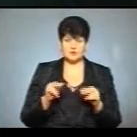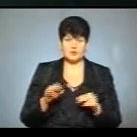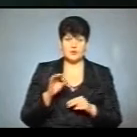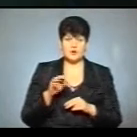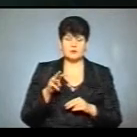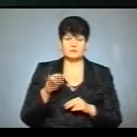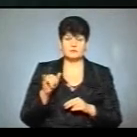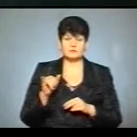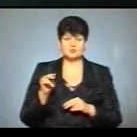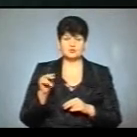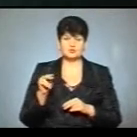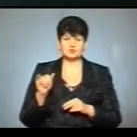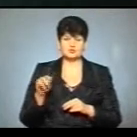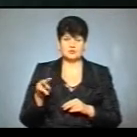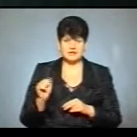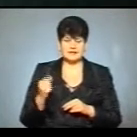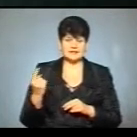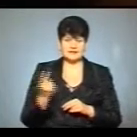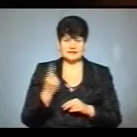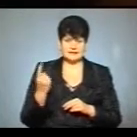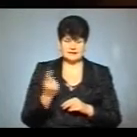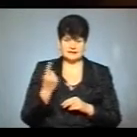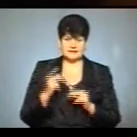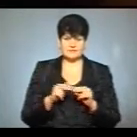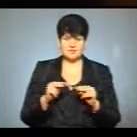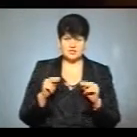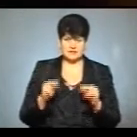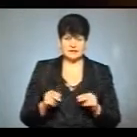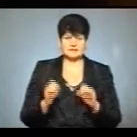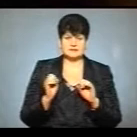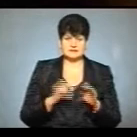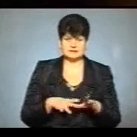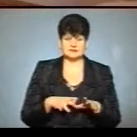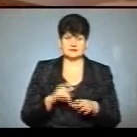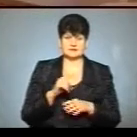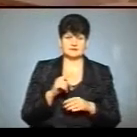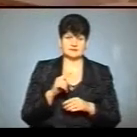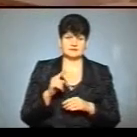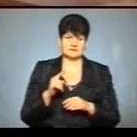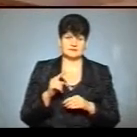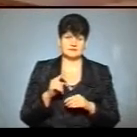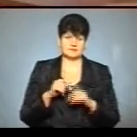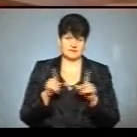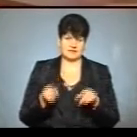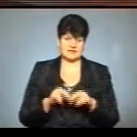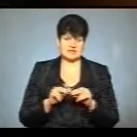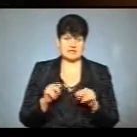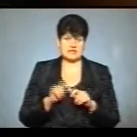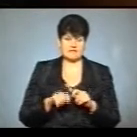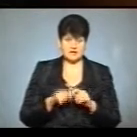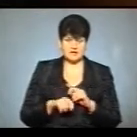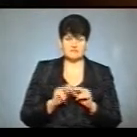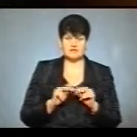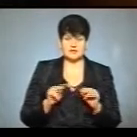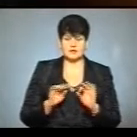єдина вчителька з Тернополя, яка пройшла цьогоріч сертифікацію педагогічних працівників. Школярі розповідають про